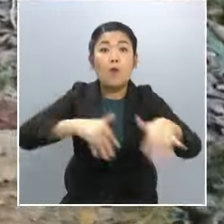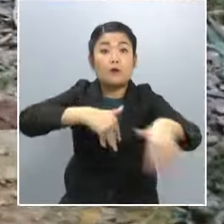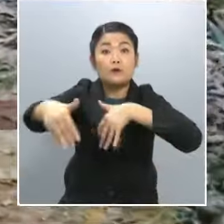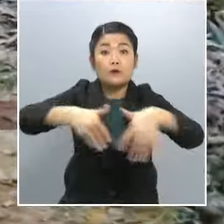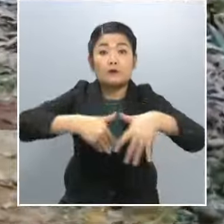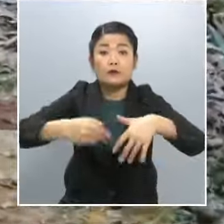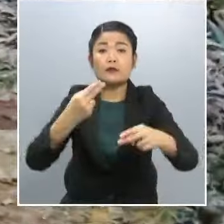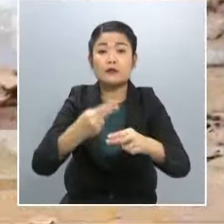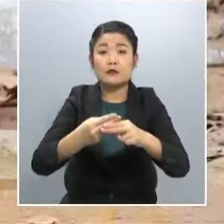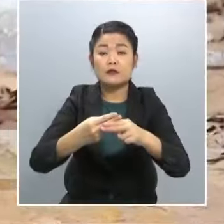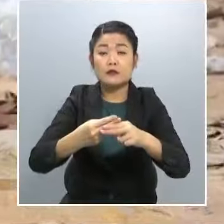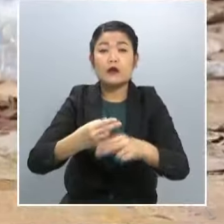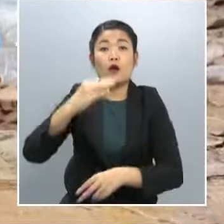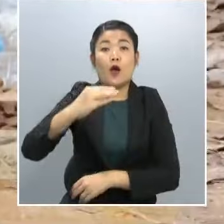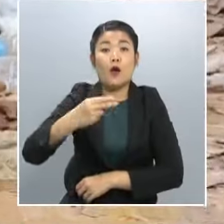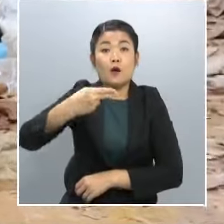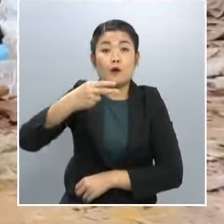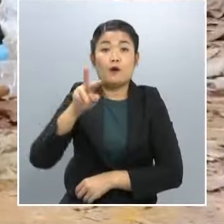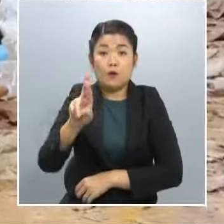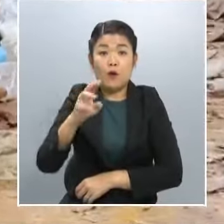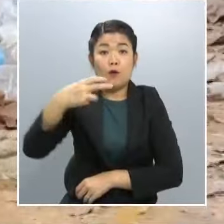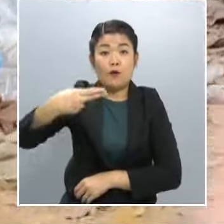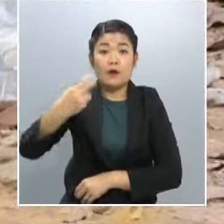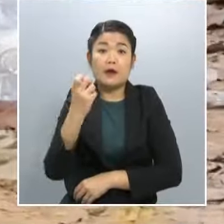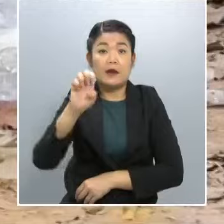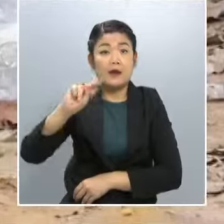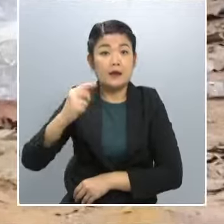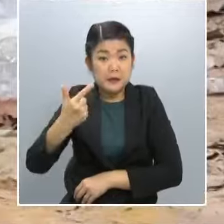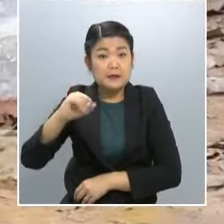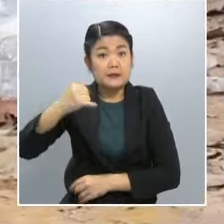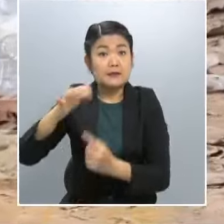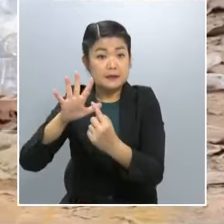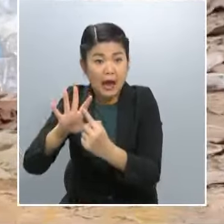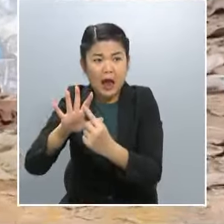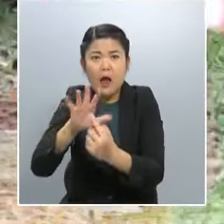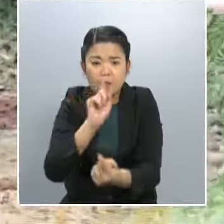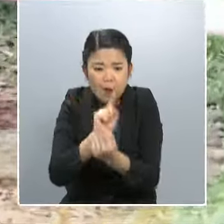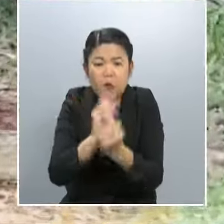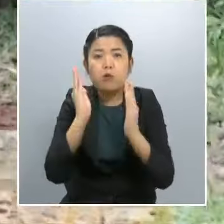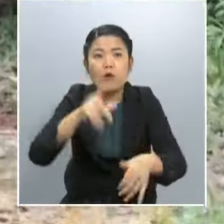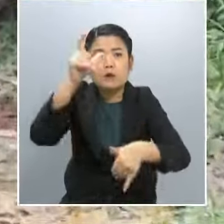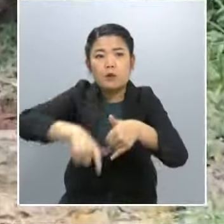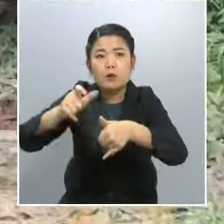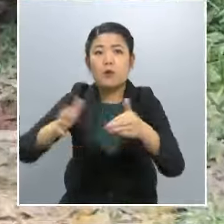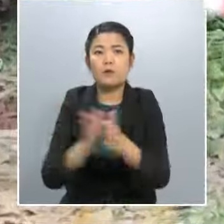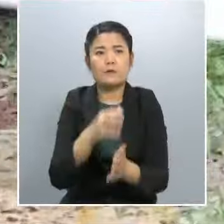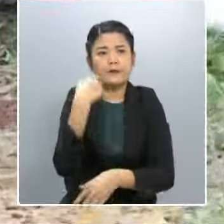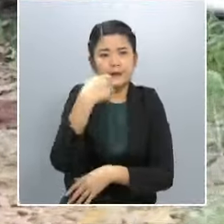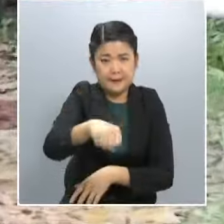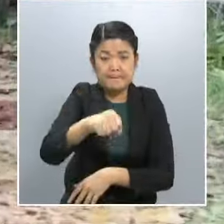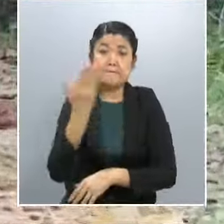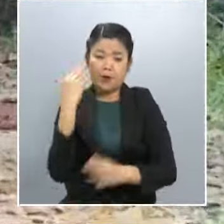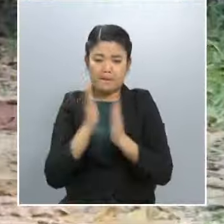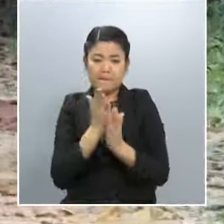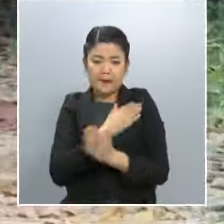ป่าละเมาะเชิงเขาเสกที่หลังสวนและไปพบอยู่ตรงนั้นเนี่ย10คนณเวลานั้นเนี่ยเสีย